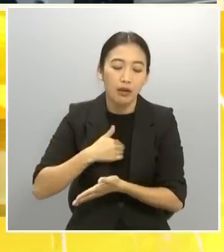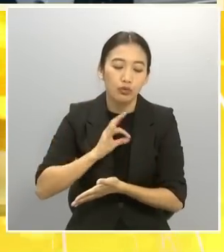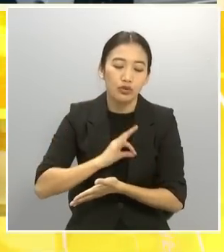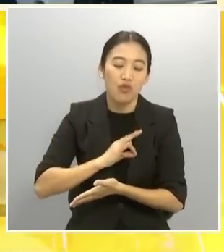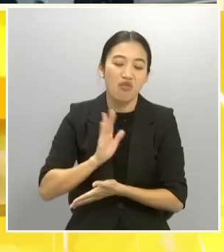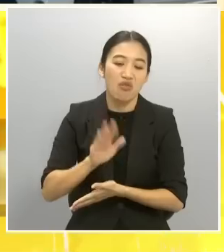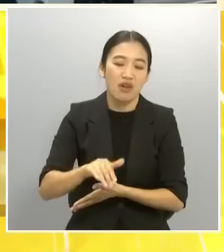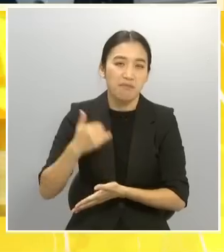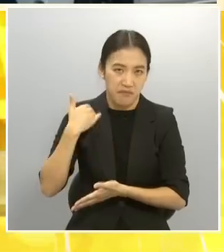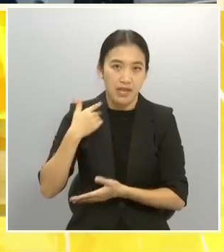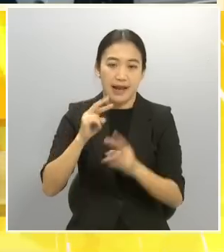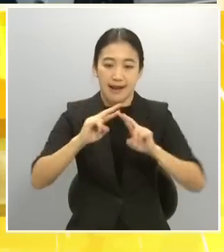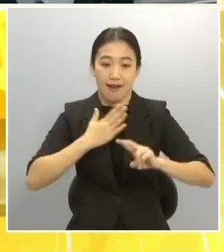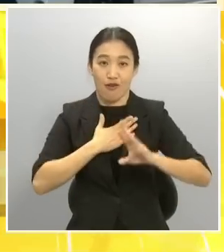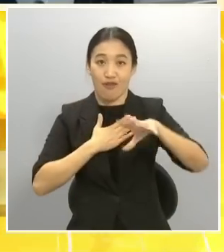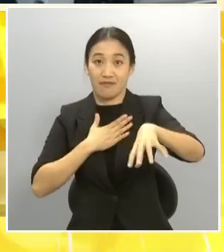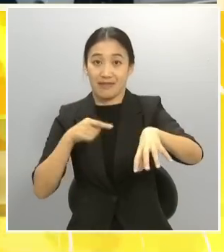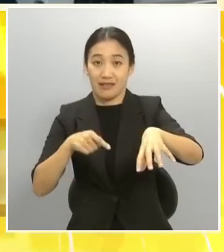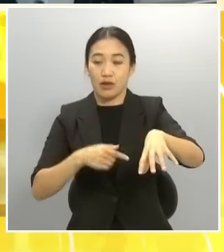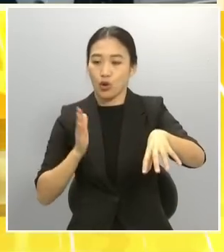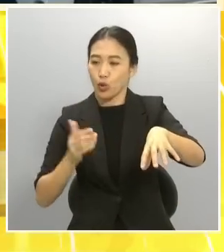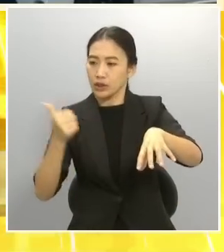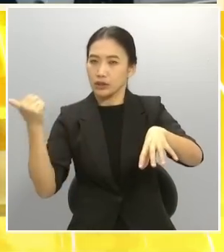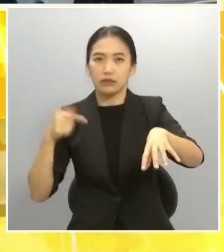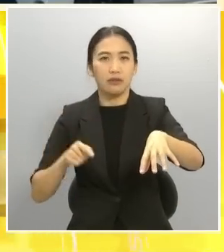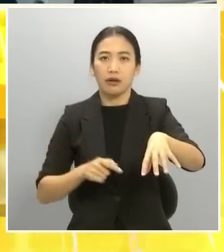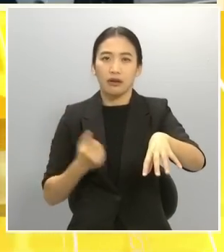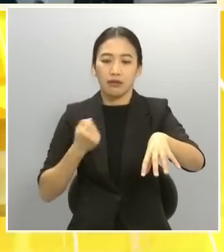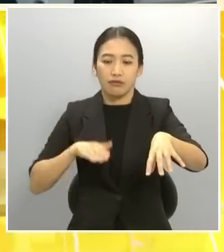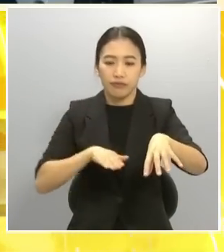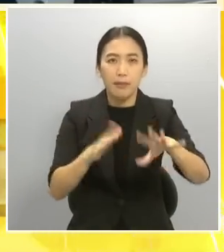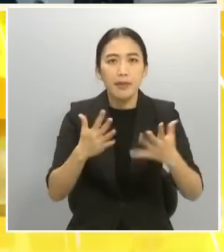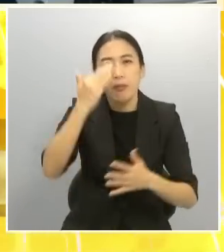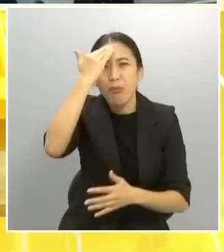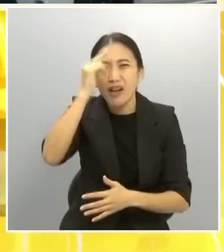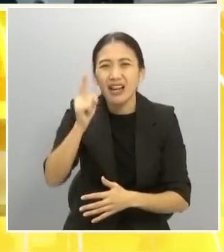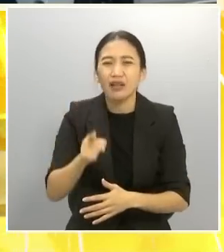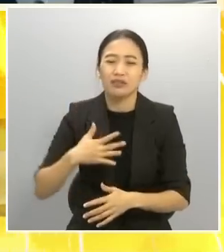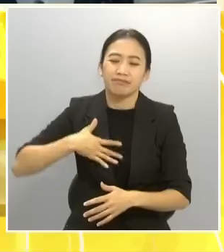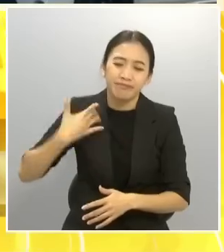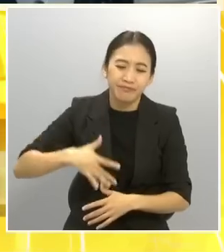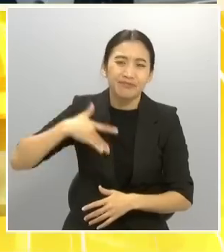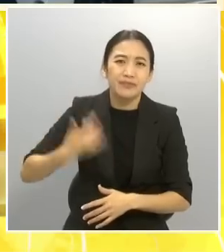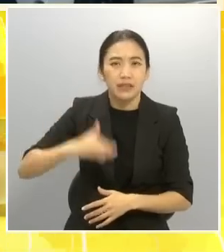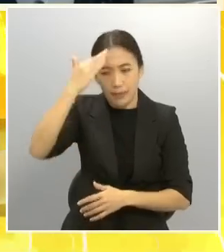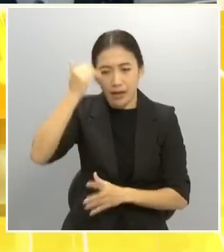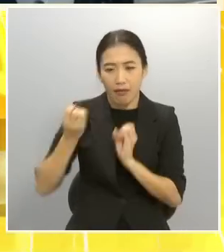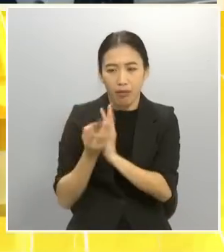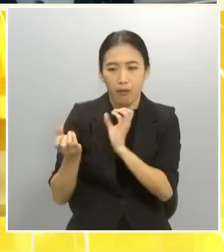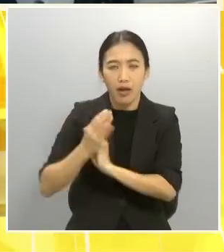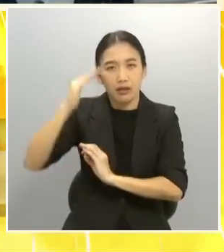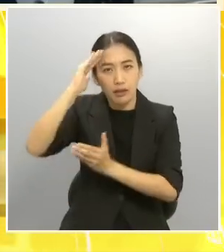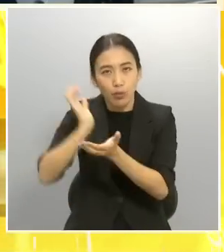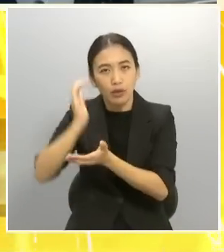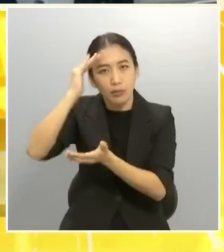งไม่ใช้บริการมันก็เป็นความน้อยใจด้วยกับคำว่าเราทำมาหากินแบบสุจริตนะคะลูกค้าห